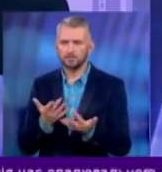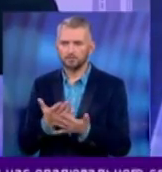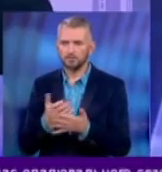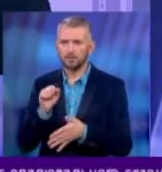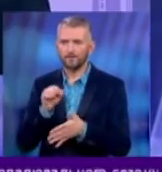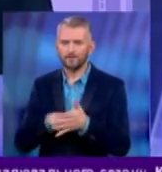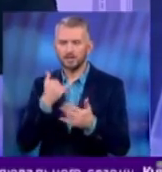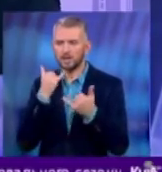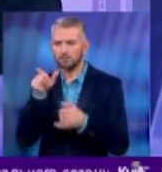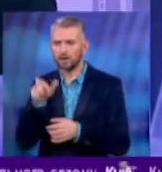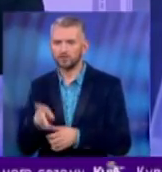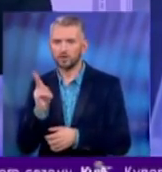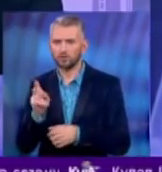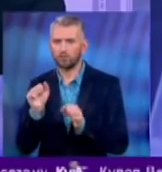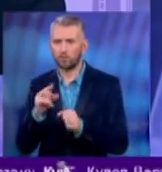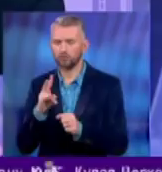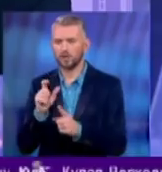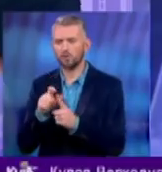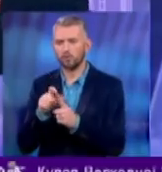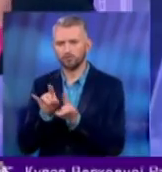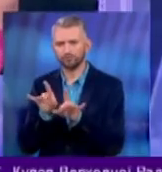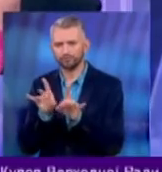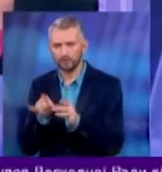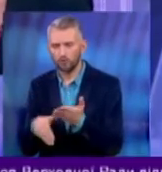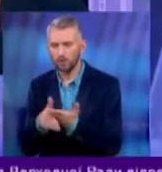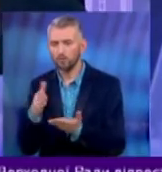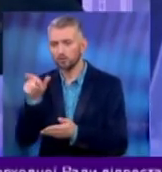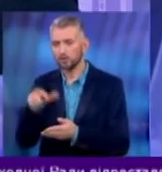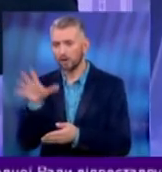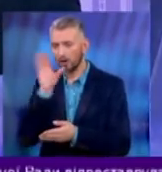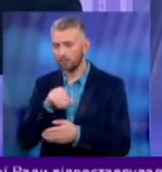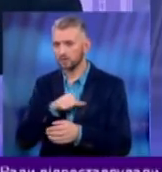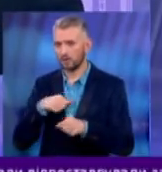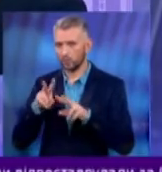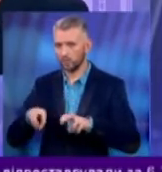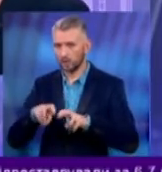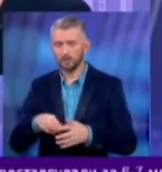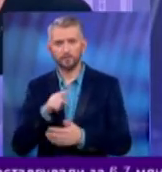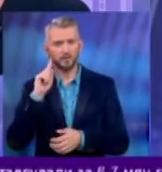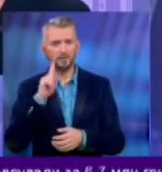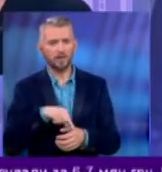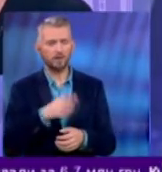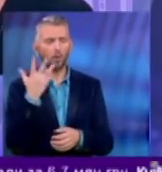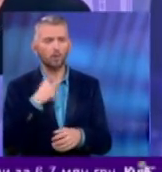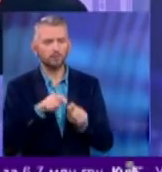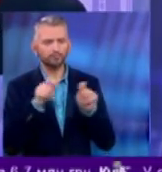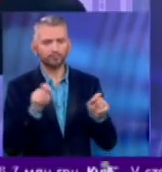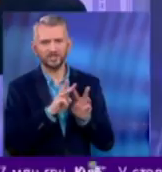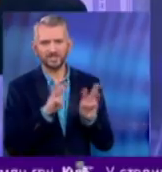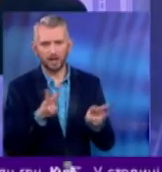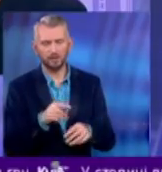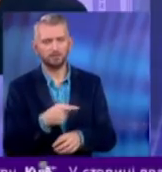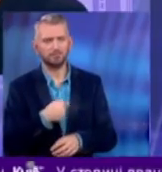від диспетчера, який може на словах допомогти? Можливо, людина може розібратися сама на сайті? Ви знаєте, створюючи цей сайт, ми,